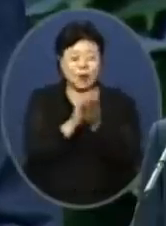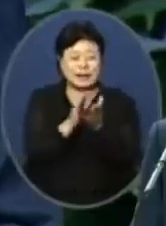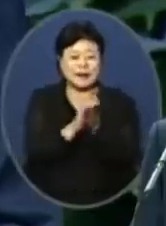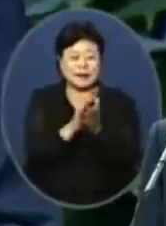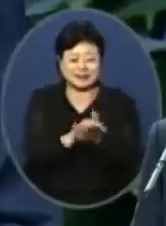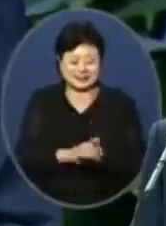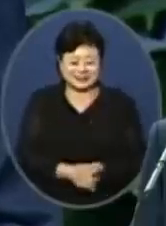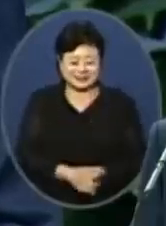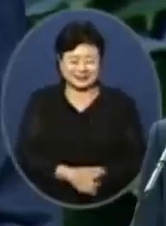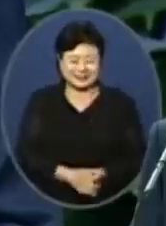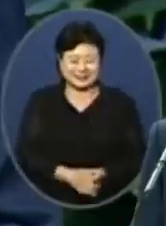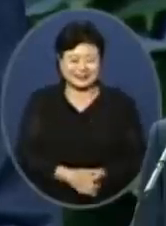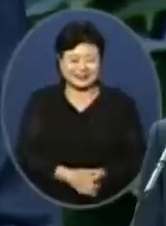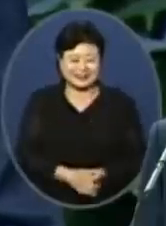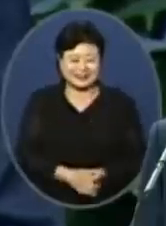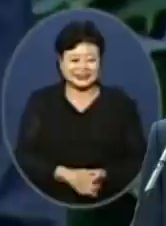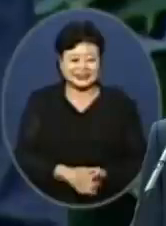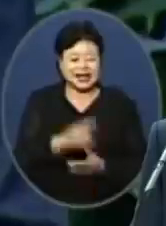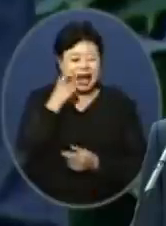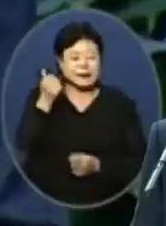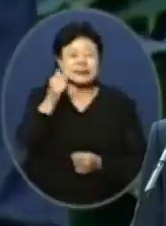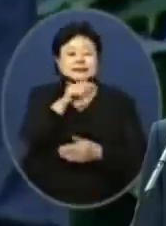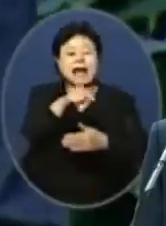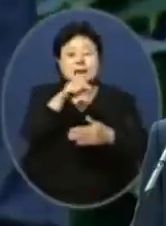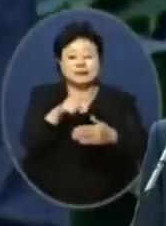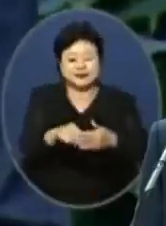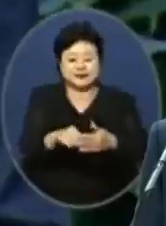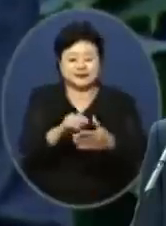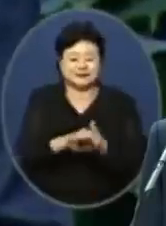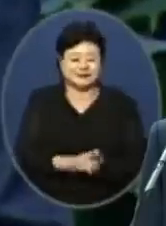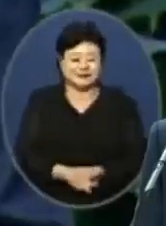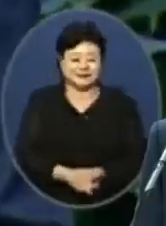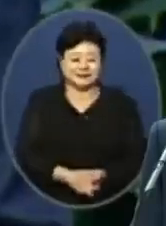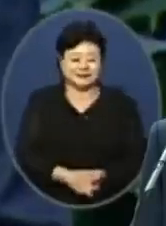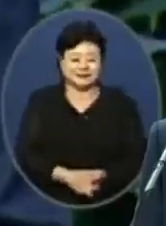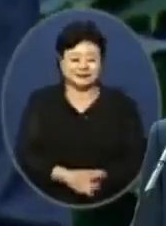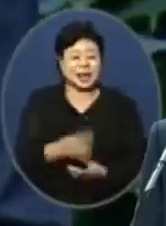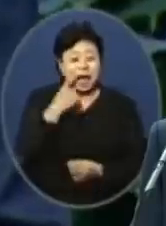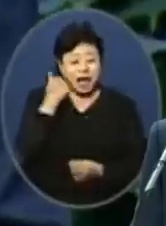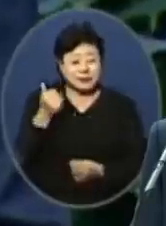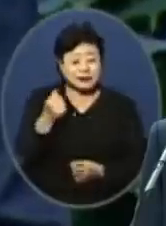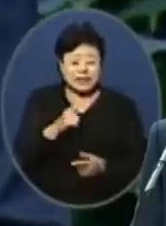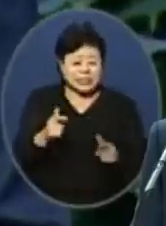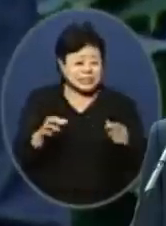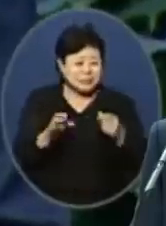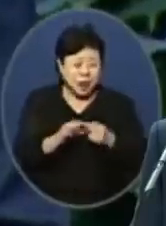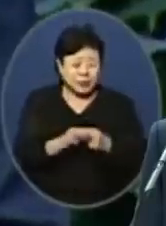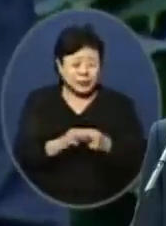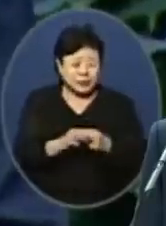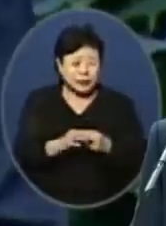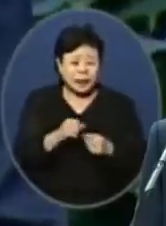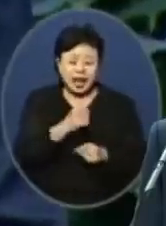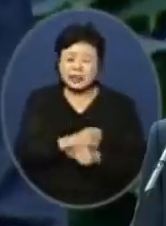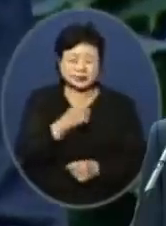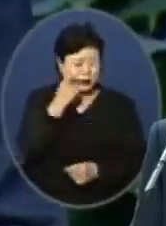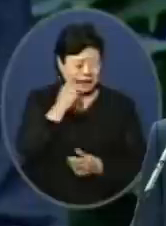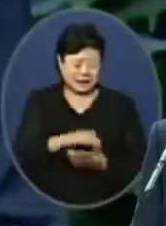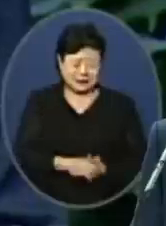했습니다. 이것이 아버지의 심정입니다. 아버지가 아니면 이렇게 할 사람이 없습니다.